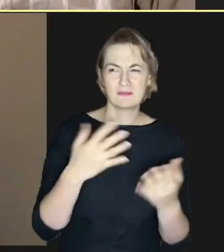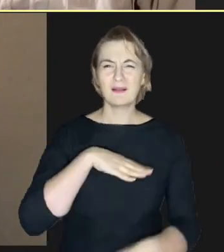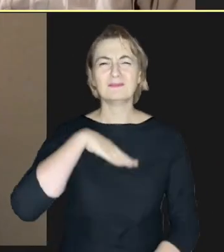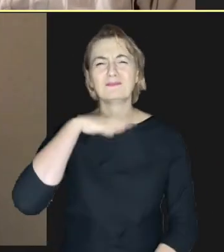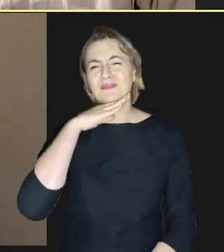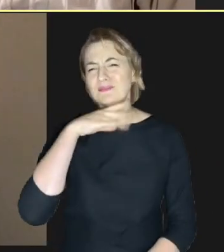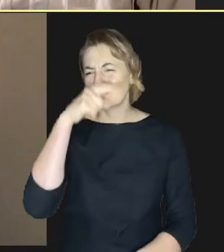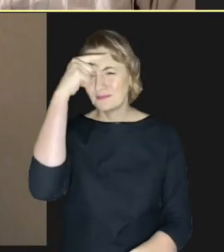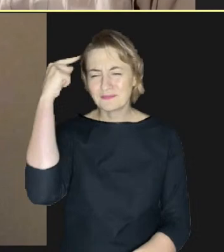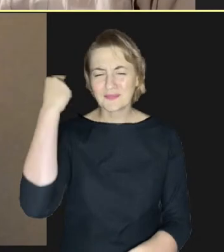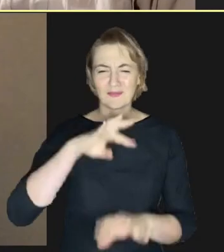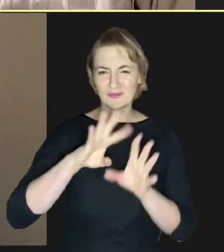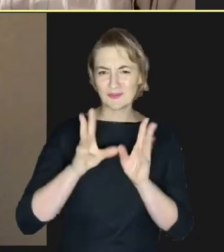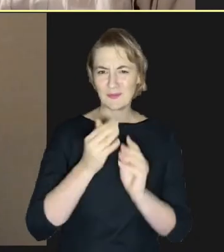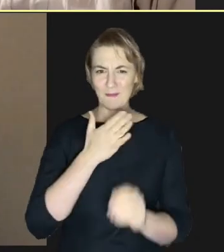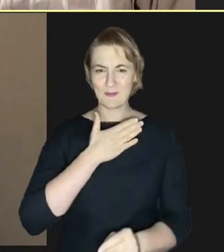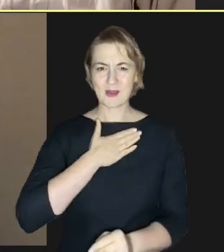wszystkiego.